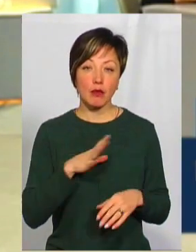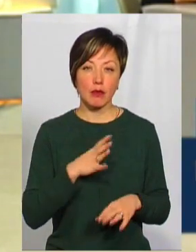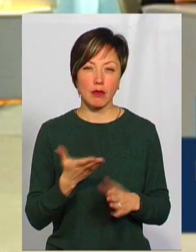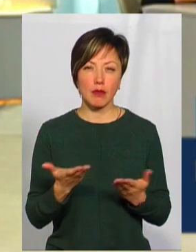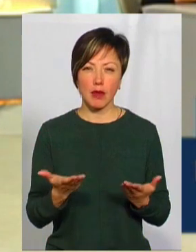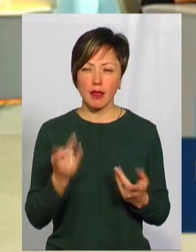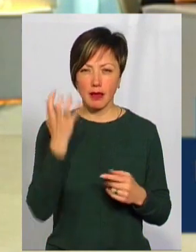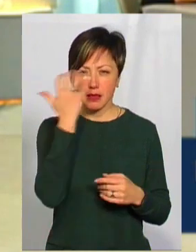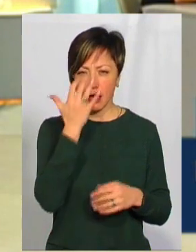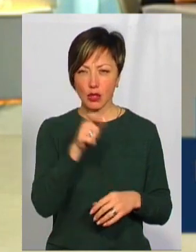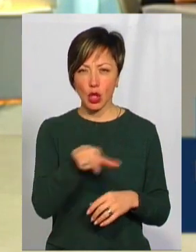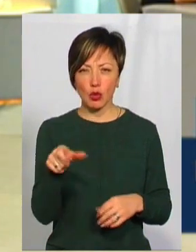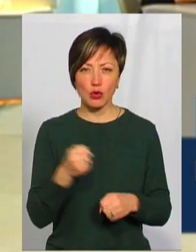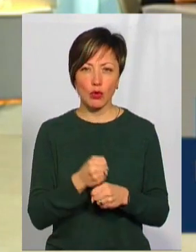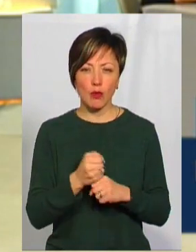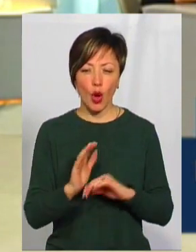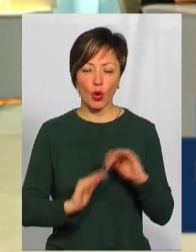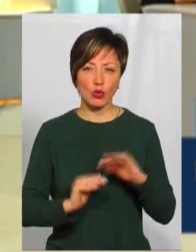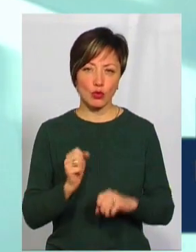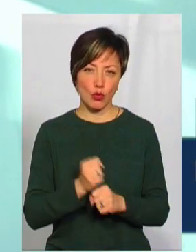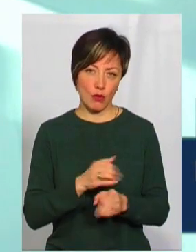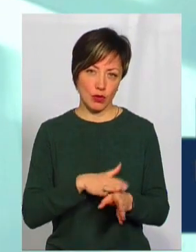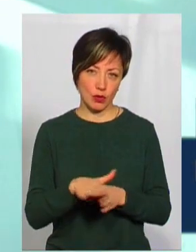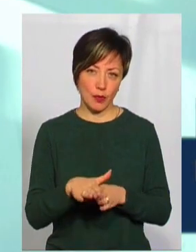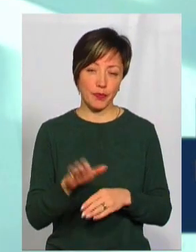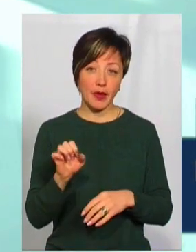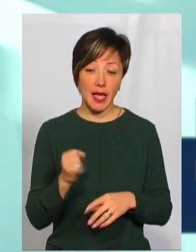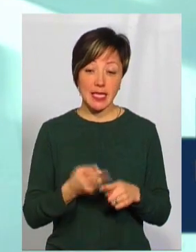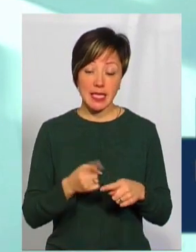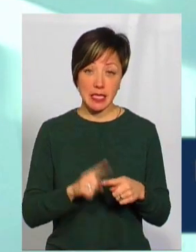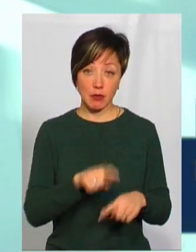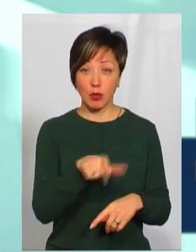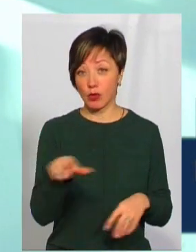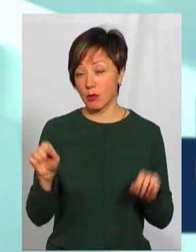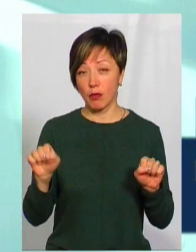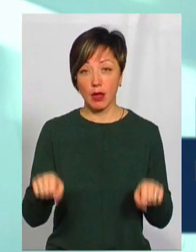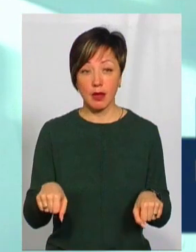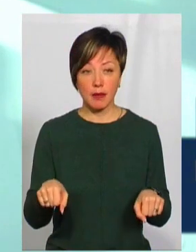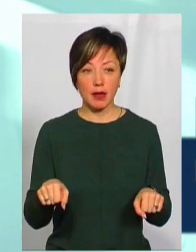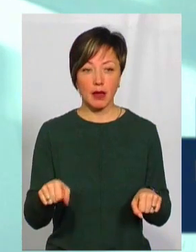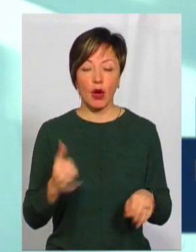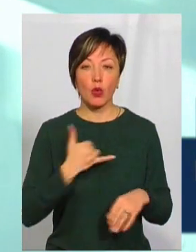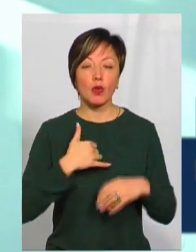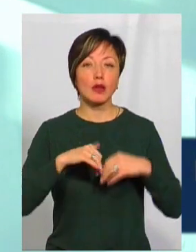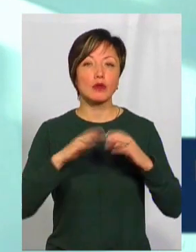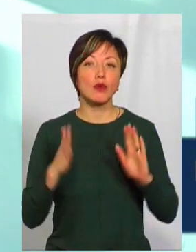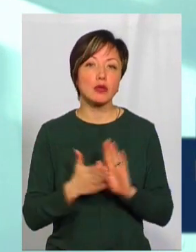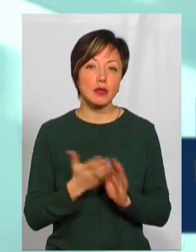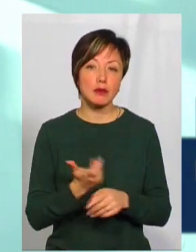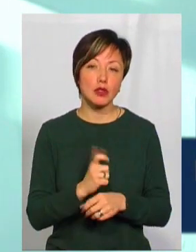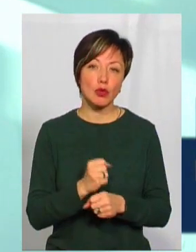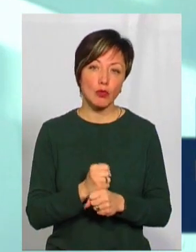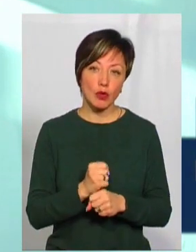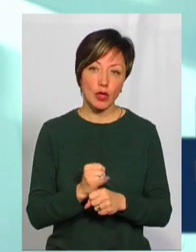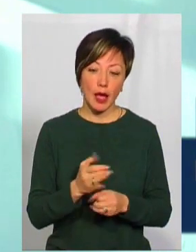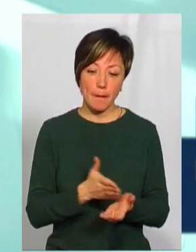важко, незрячі люди роблять в основному ручну роботу. А за цими людьми ми могли б, нас обсяг більше роботи було